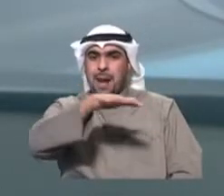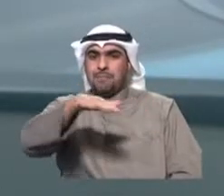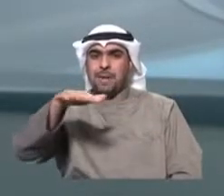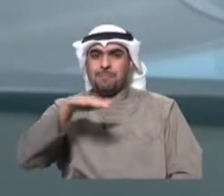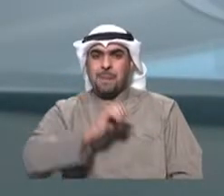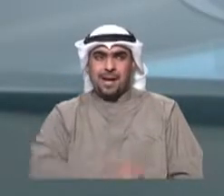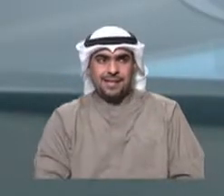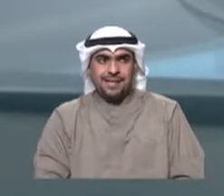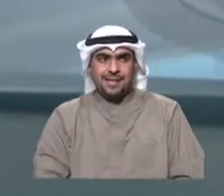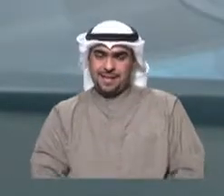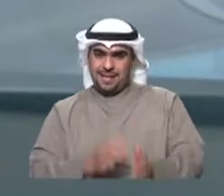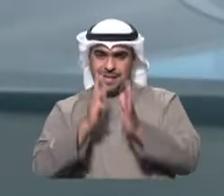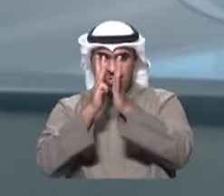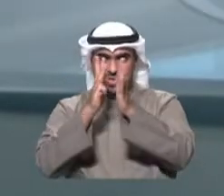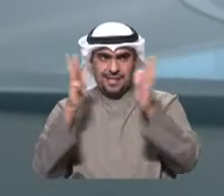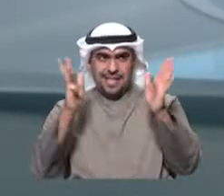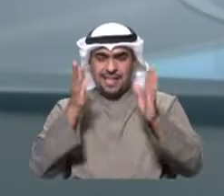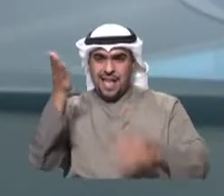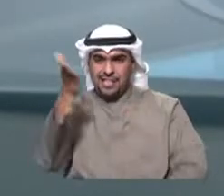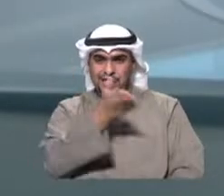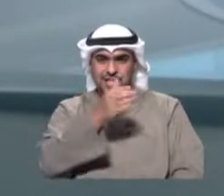في 19 من يونيو عام